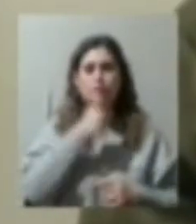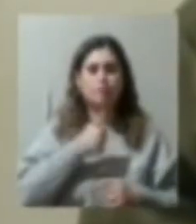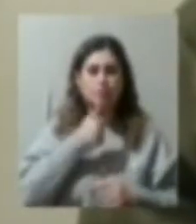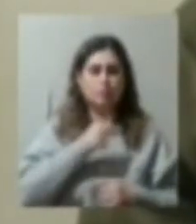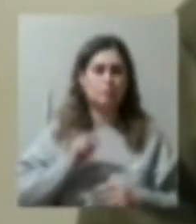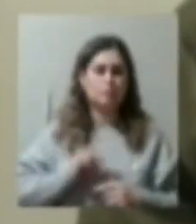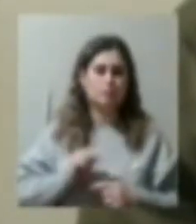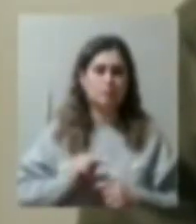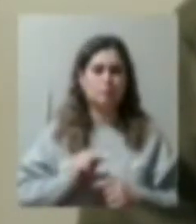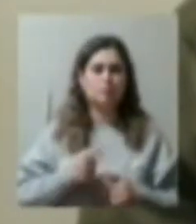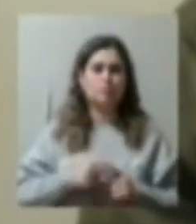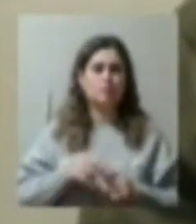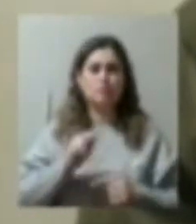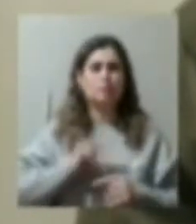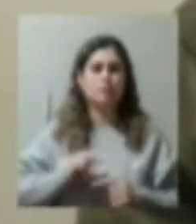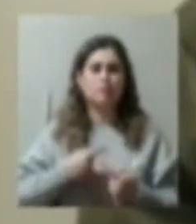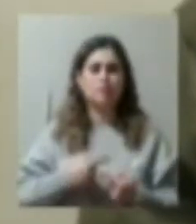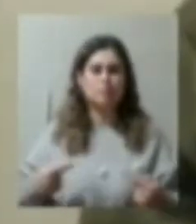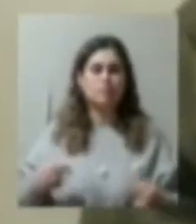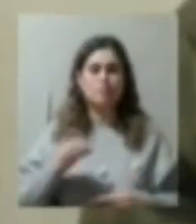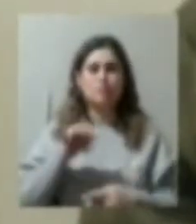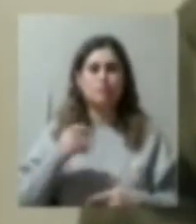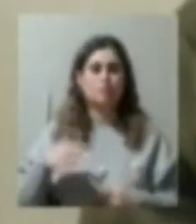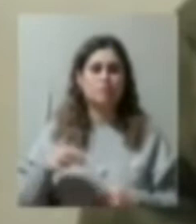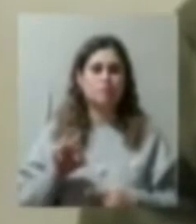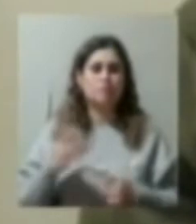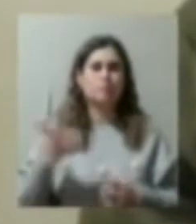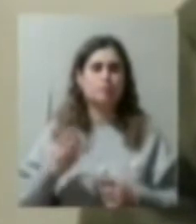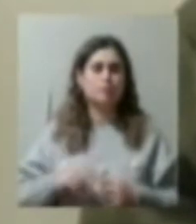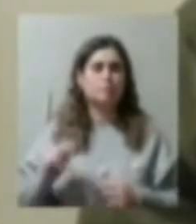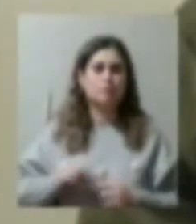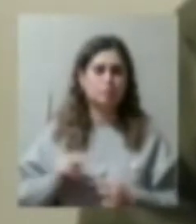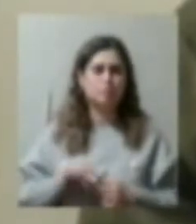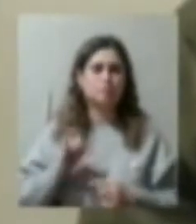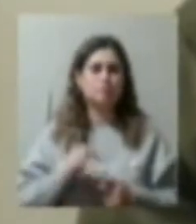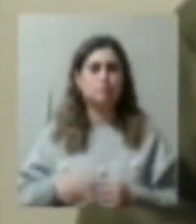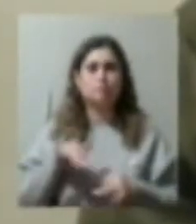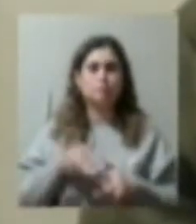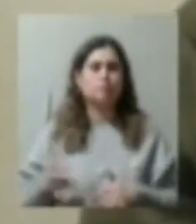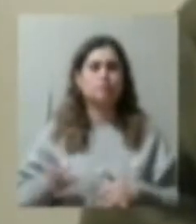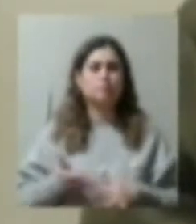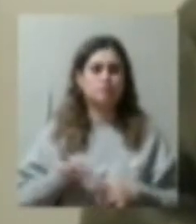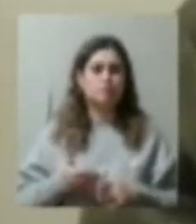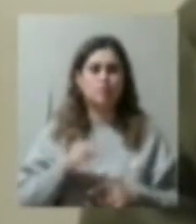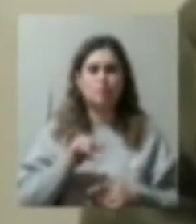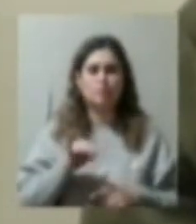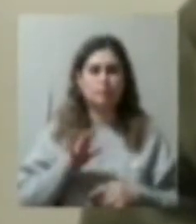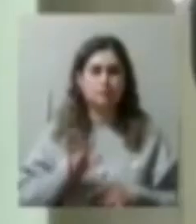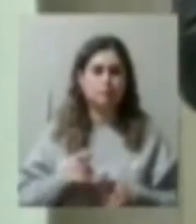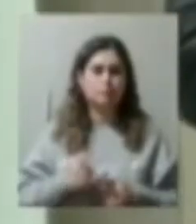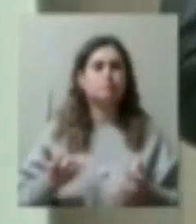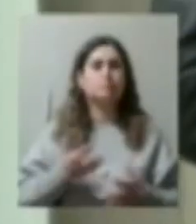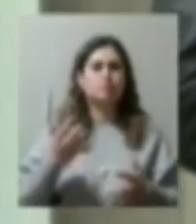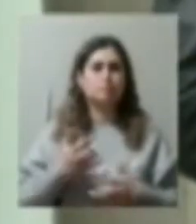це працівники різних підприємств, які працювали, і справи яких в архіві